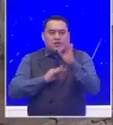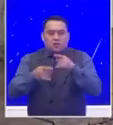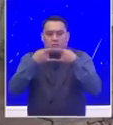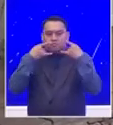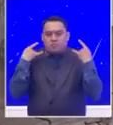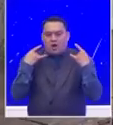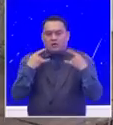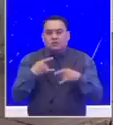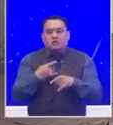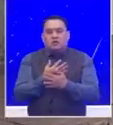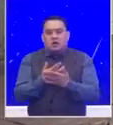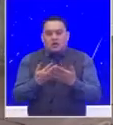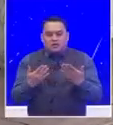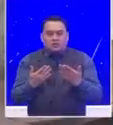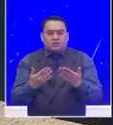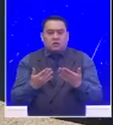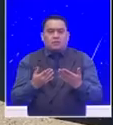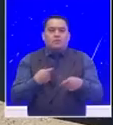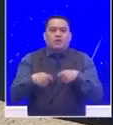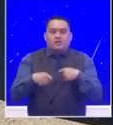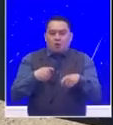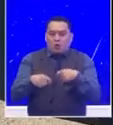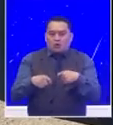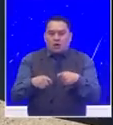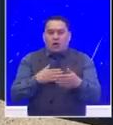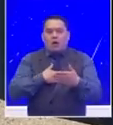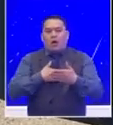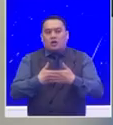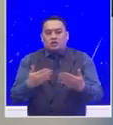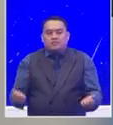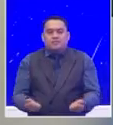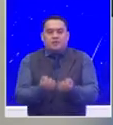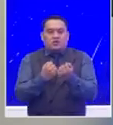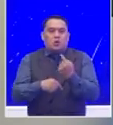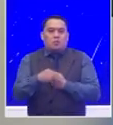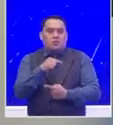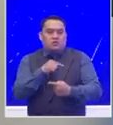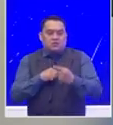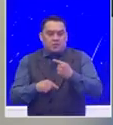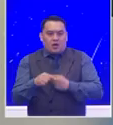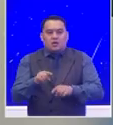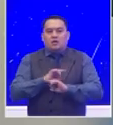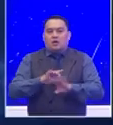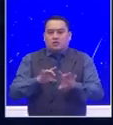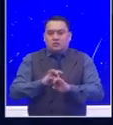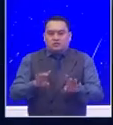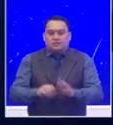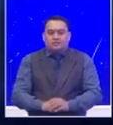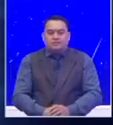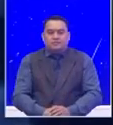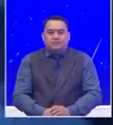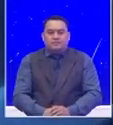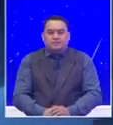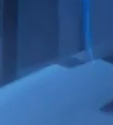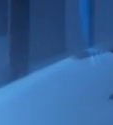масками, антисептическими средствами и продовольствием. Для этого активно привлекаются бизнесмены и меценаты, отмечают организаторы. Еламан